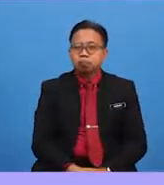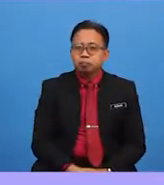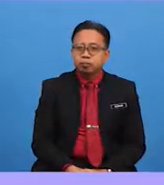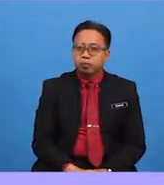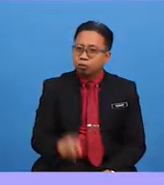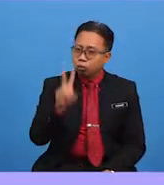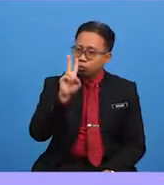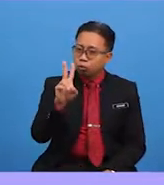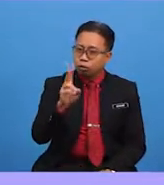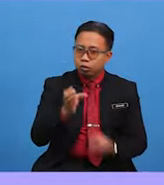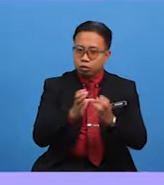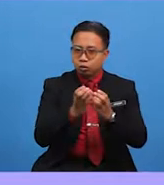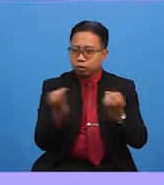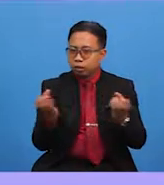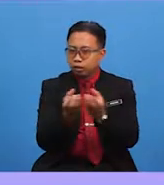kedua,